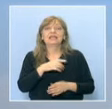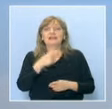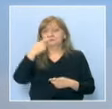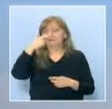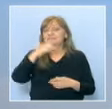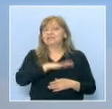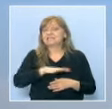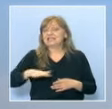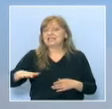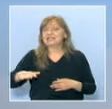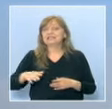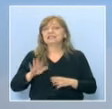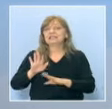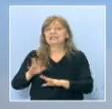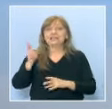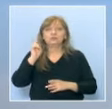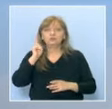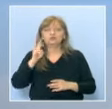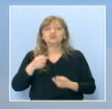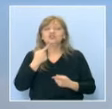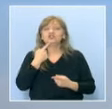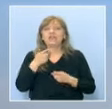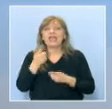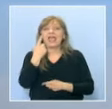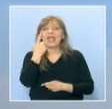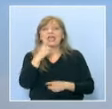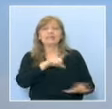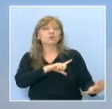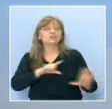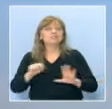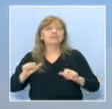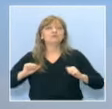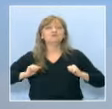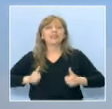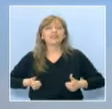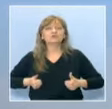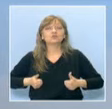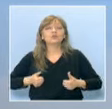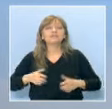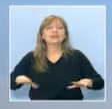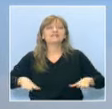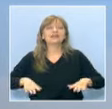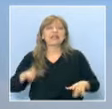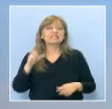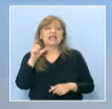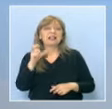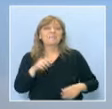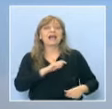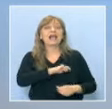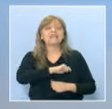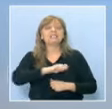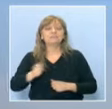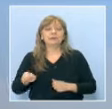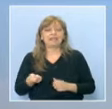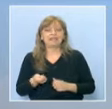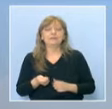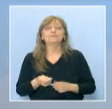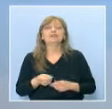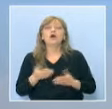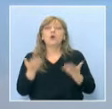техните преподаватели е едноседмична екскурзия до град Саламанка в Испания. Организатор на фестивала е отдел образование